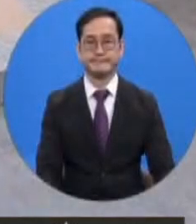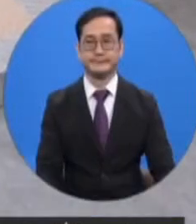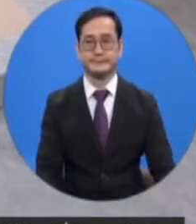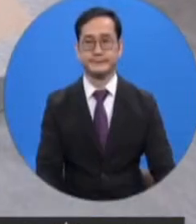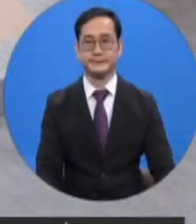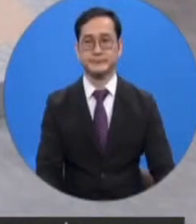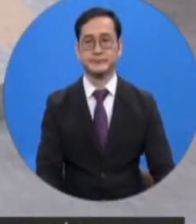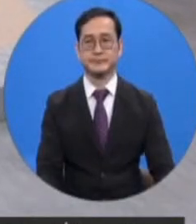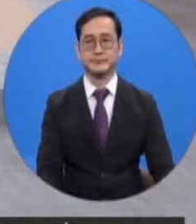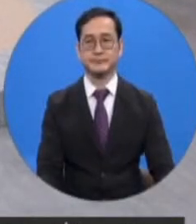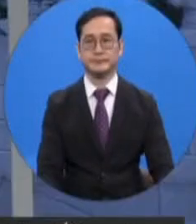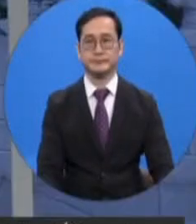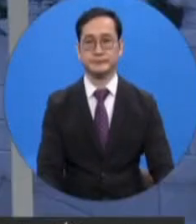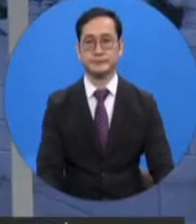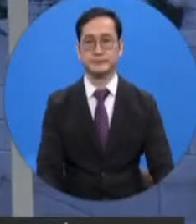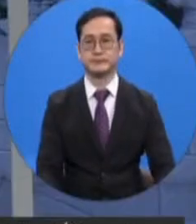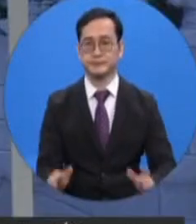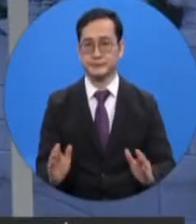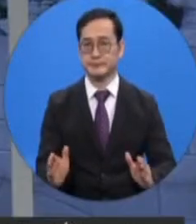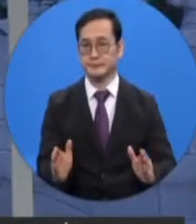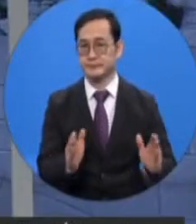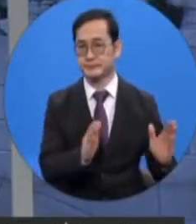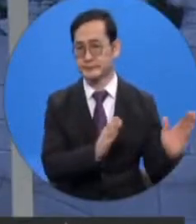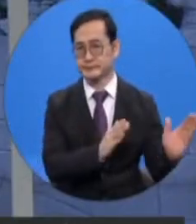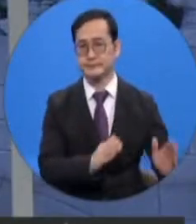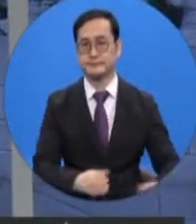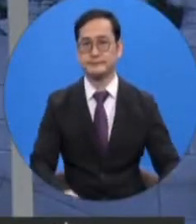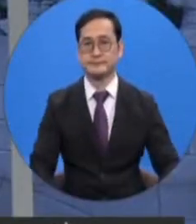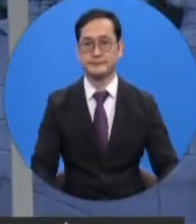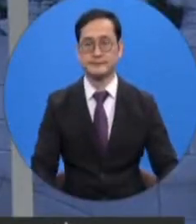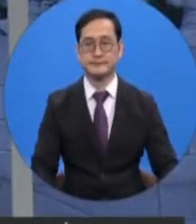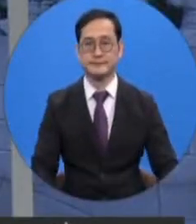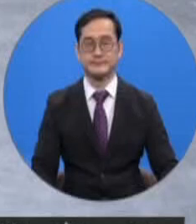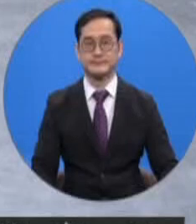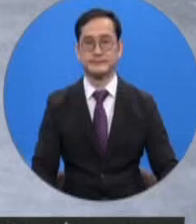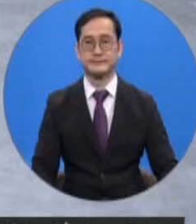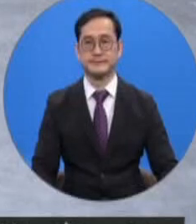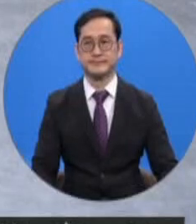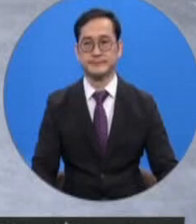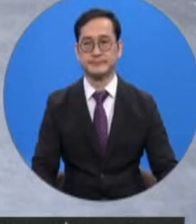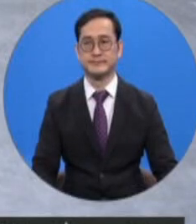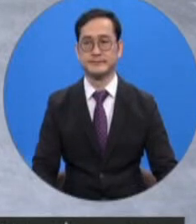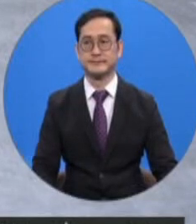자, 이번엔 저희가 준비한 다음 순서입니다. 제목부터 공개하죠.